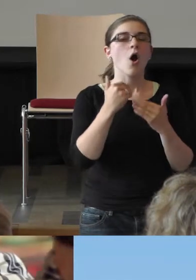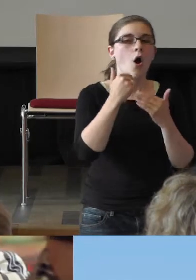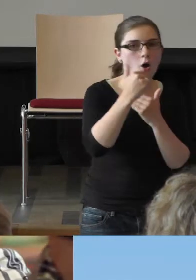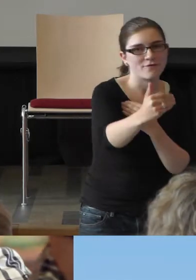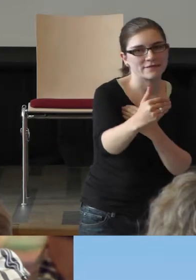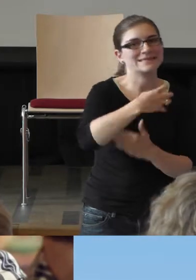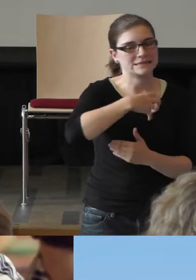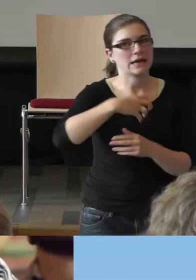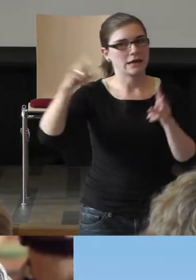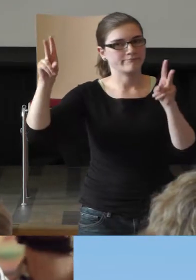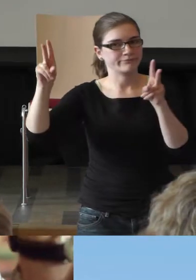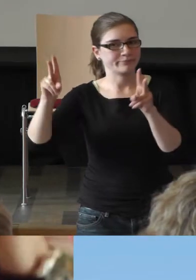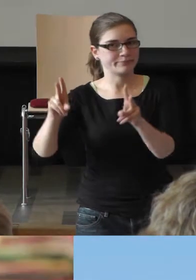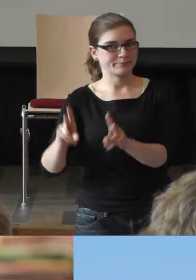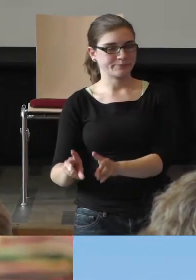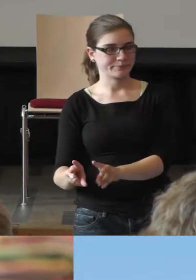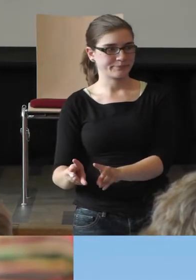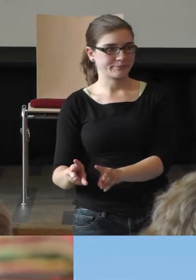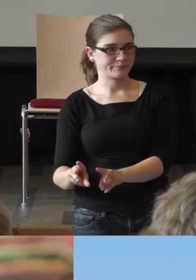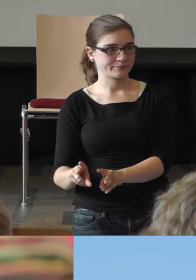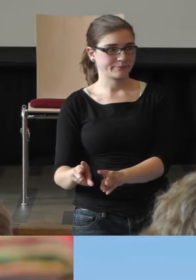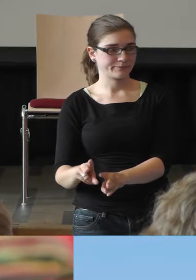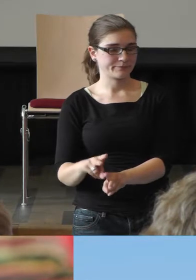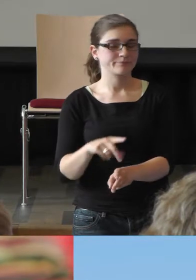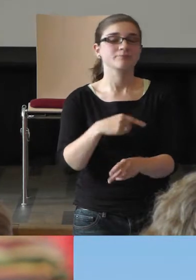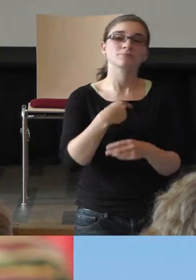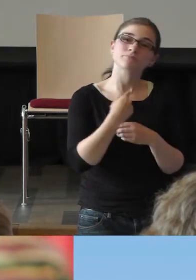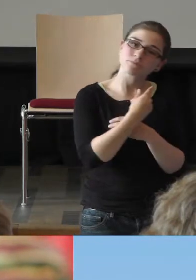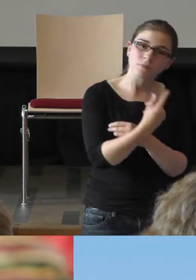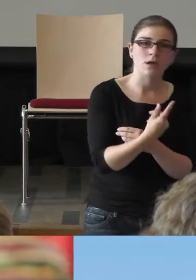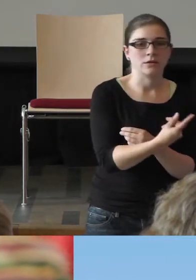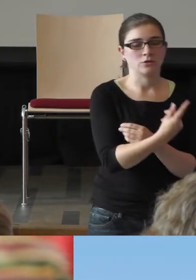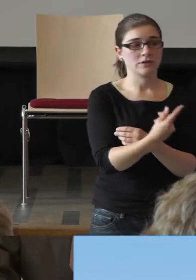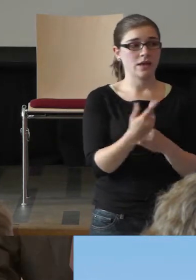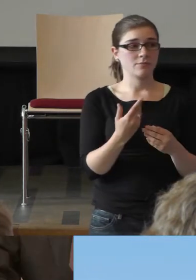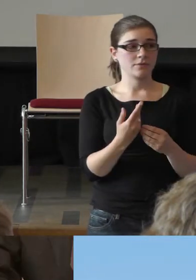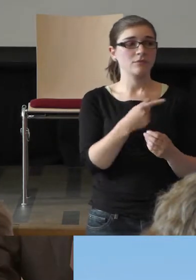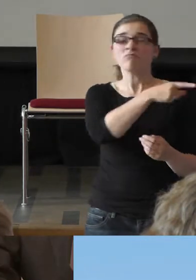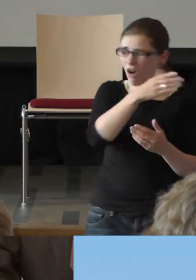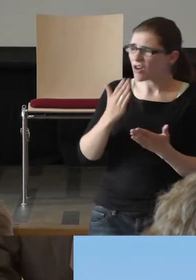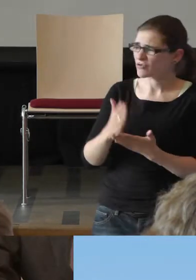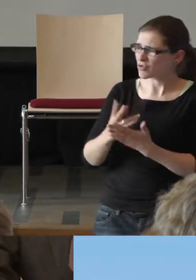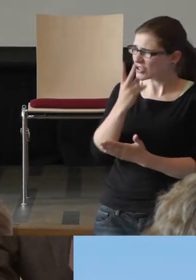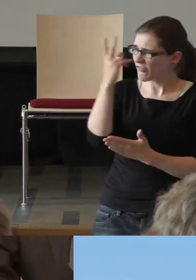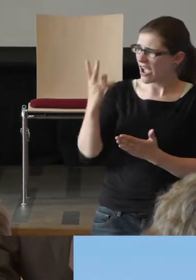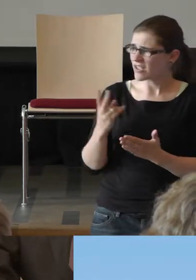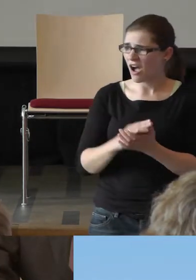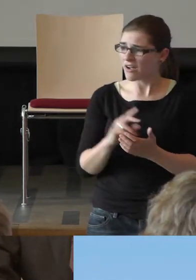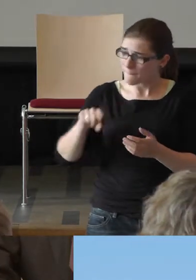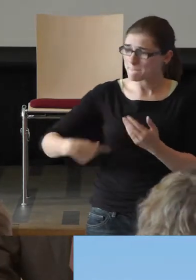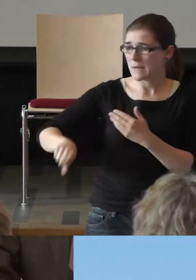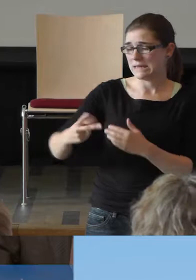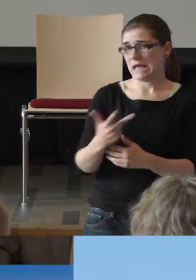Also, sagen wir mal, Sie haben zwei Jahre Zeit, wenn Sie es länger als zwei Jahre haben, nach Beendigung der Chemotherapie. Vier Jahre ist es schon.